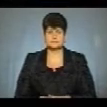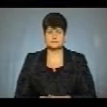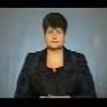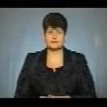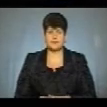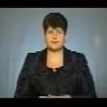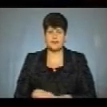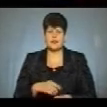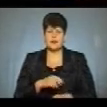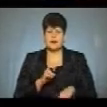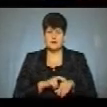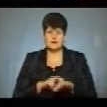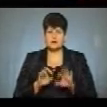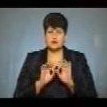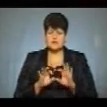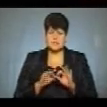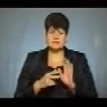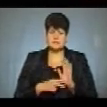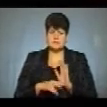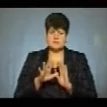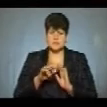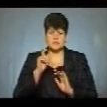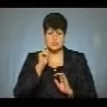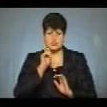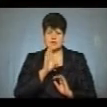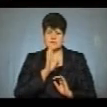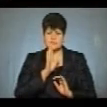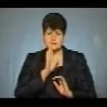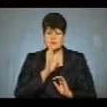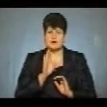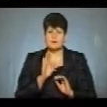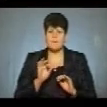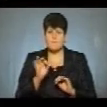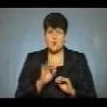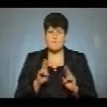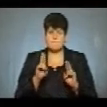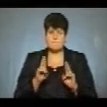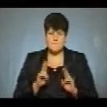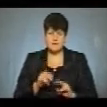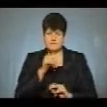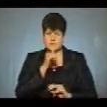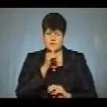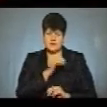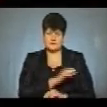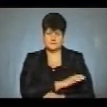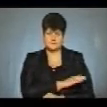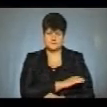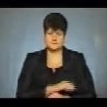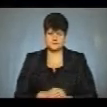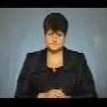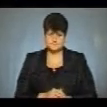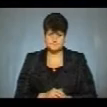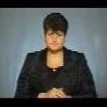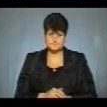Лікар Андрій Омеляно розказує 75-річній тернополянці Ніні Близнюк про правила вимірювання артеріального тиску.